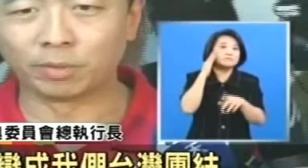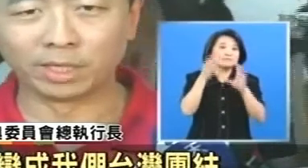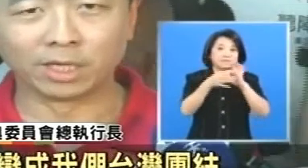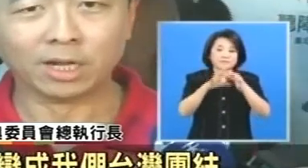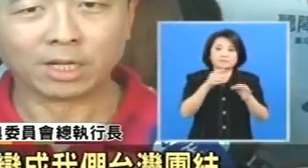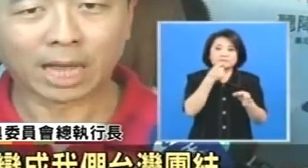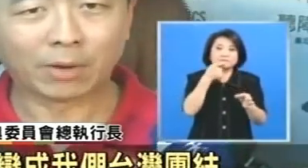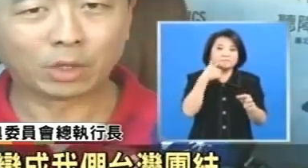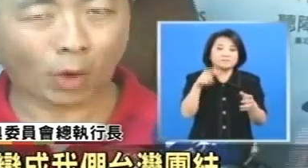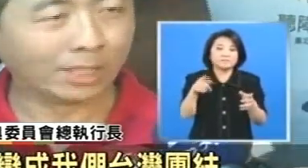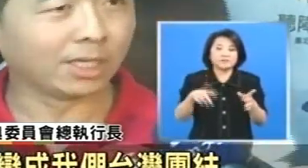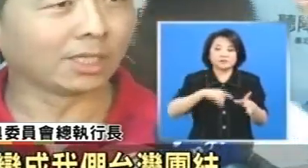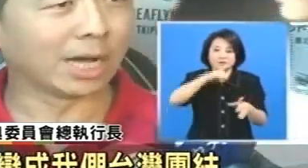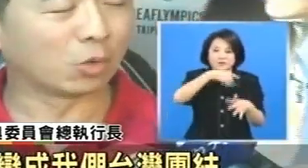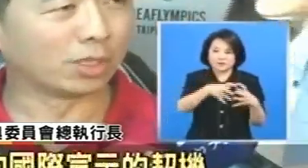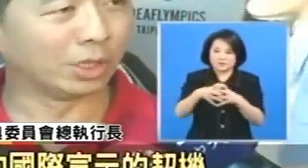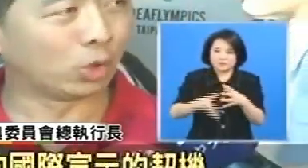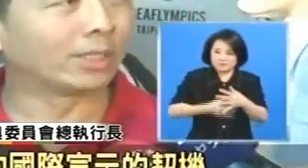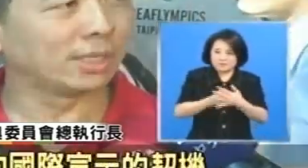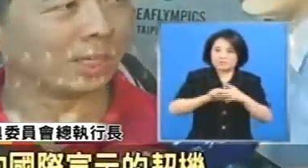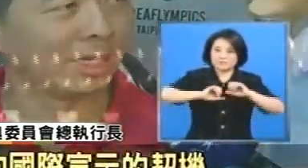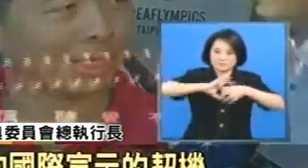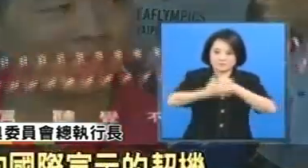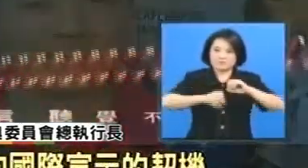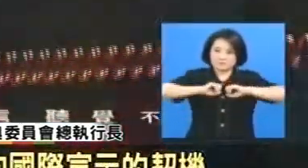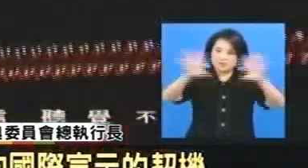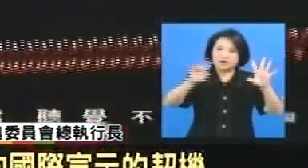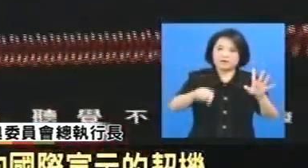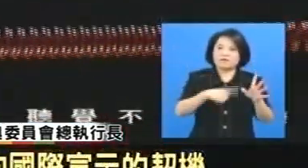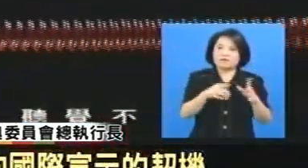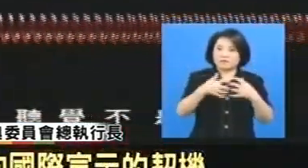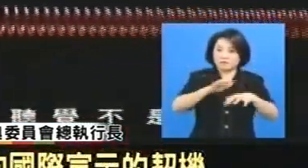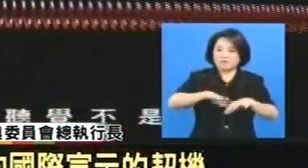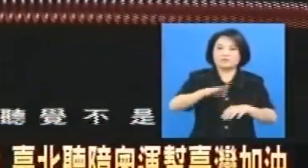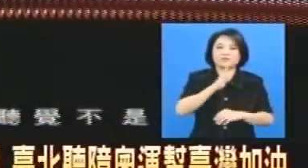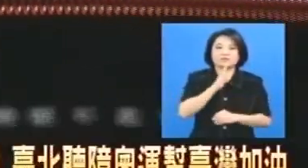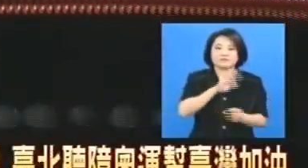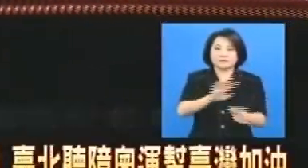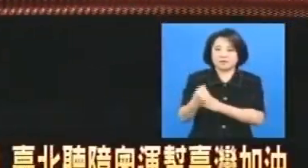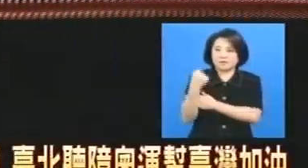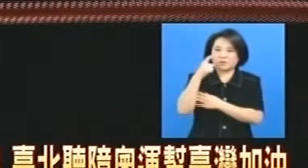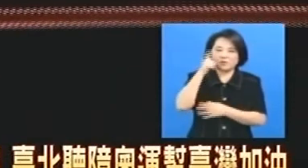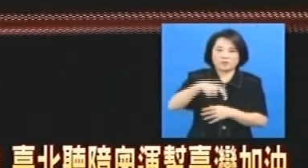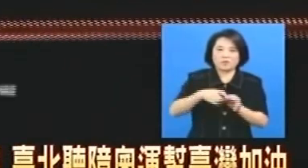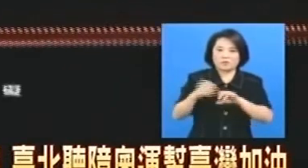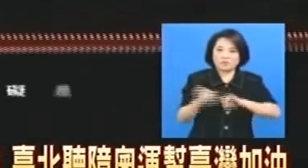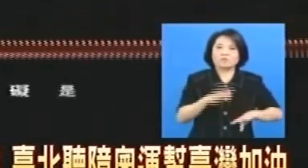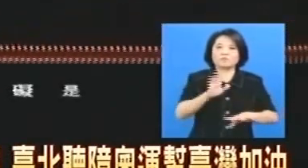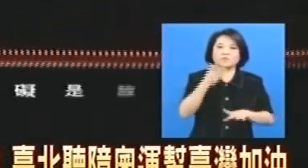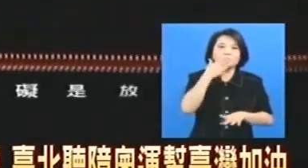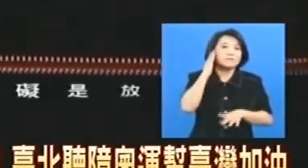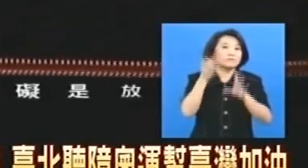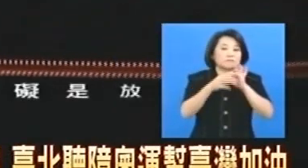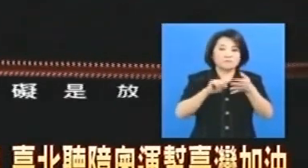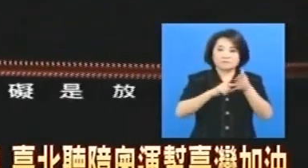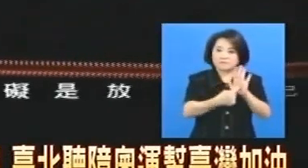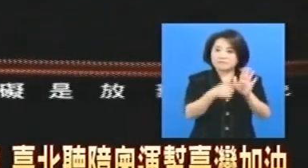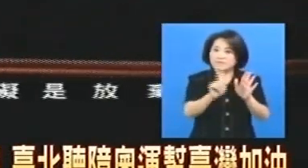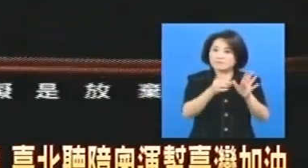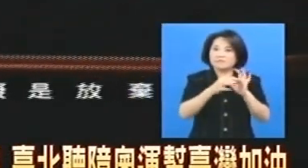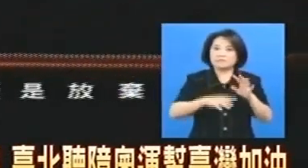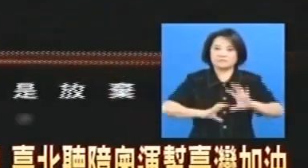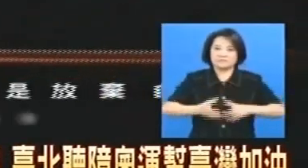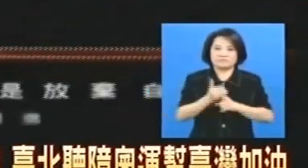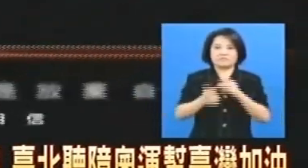变成是我们一个台湾团结向国际宣示的一个契机。 努力坚持，永不放弃，听障奥运要表达的就是这